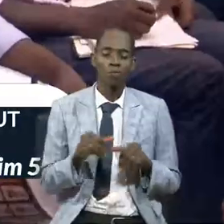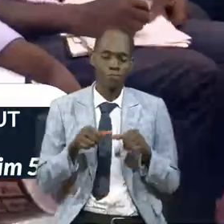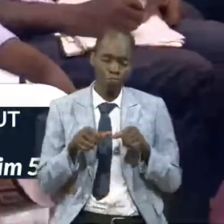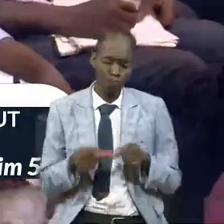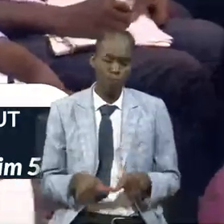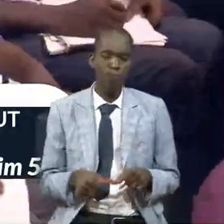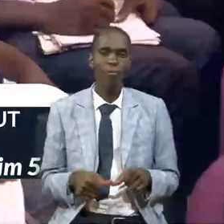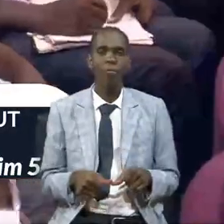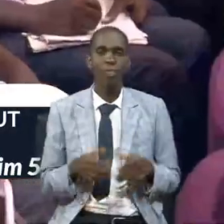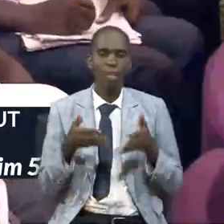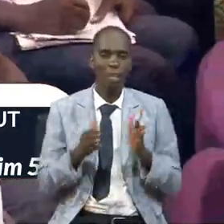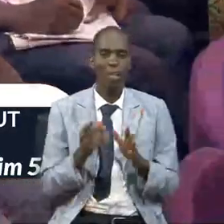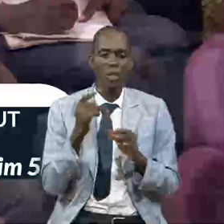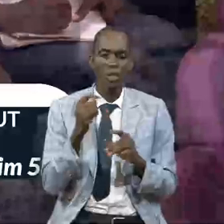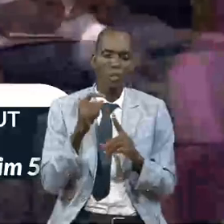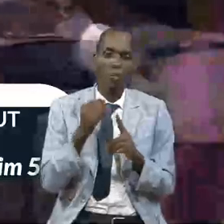Dieu demeure,